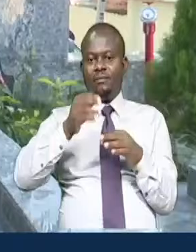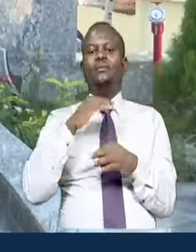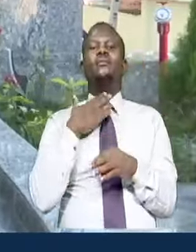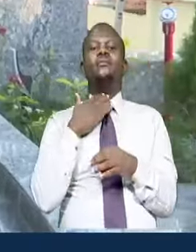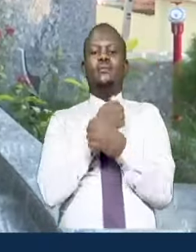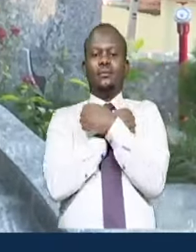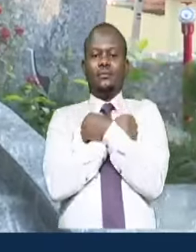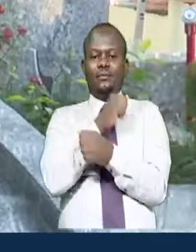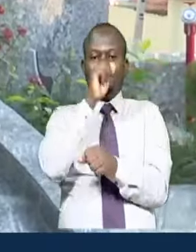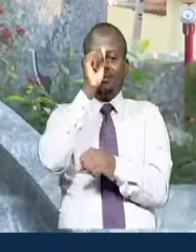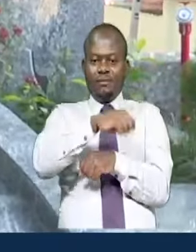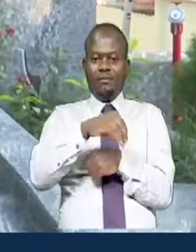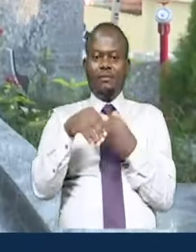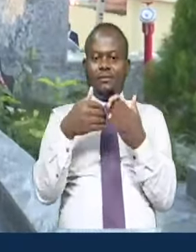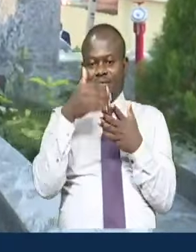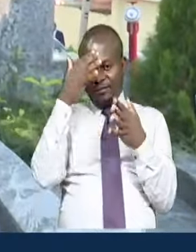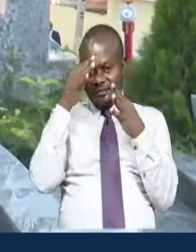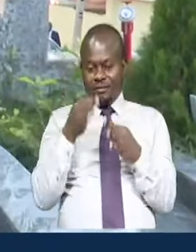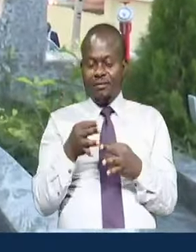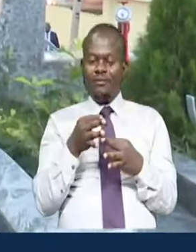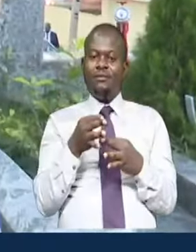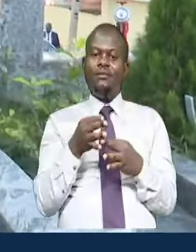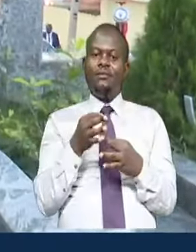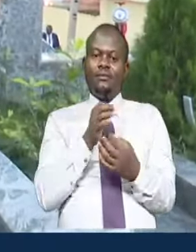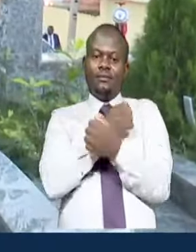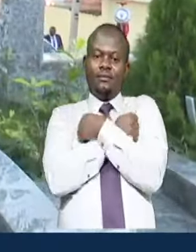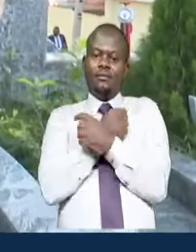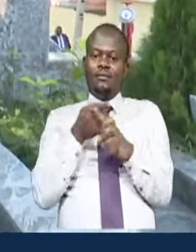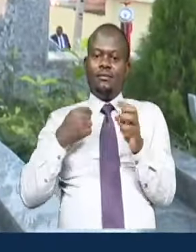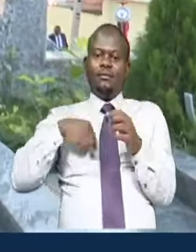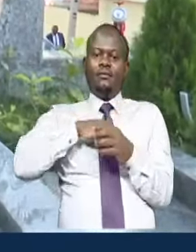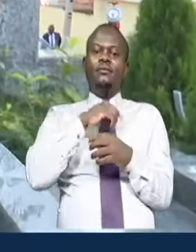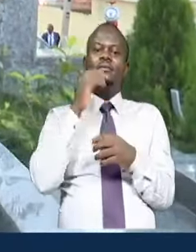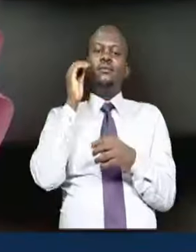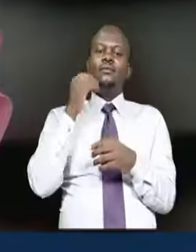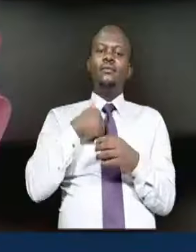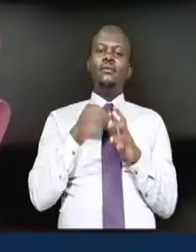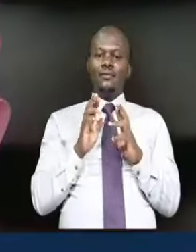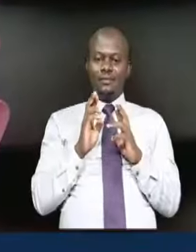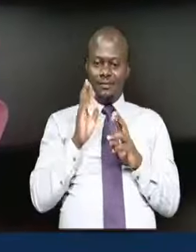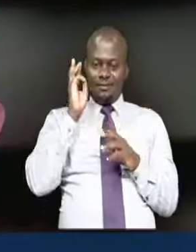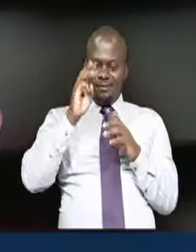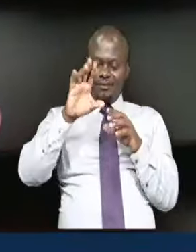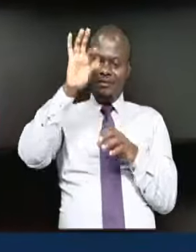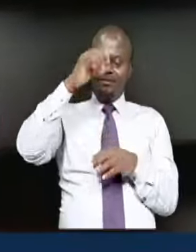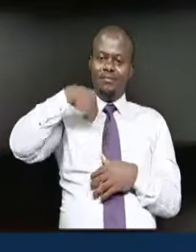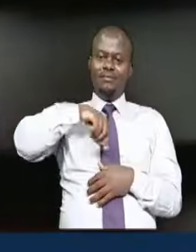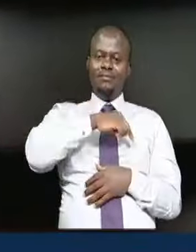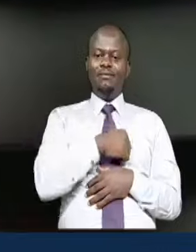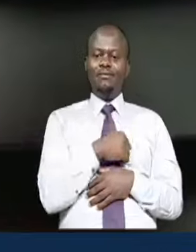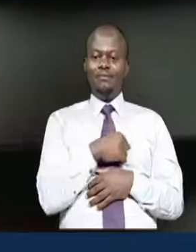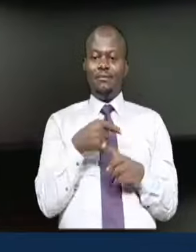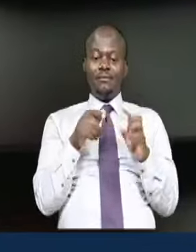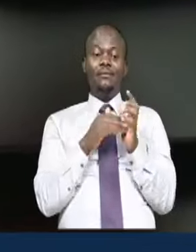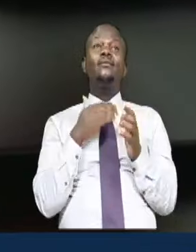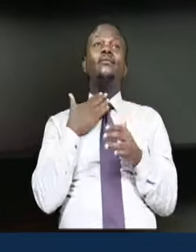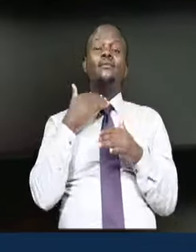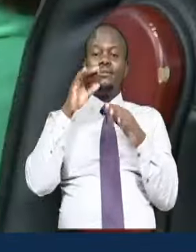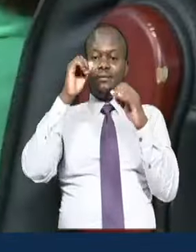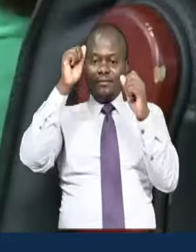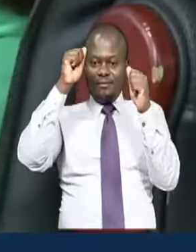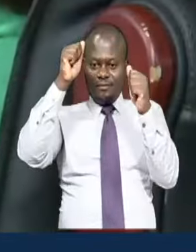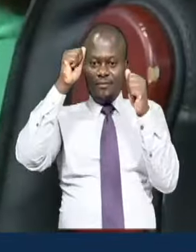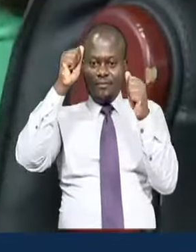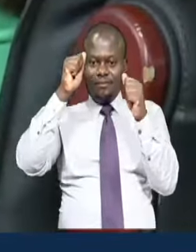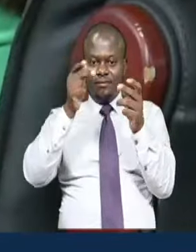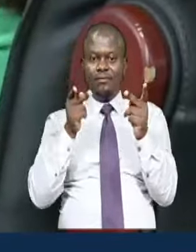bakunze kurushaho cyangwa bazahitamo n'imigambi bakunze, ariko twe dufite icyizere ko yacu bazahitamo. Hagati aho ariko, mu gihe abashaka kwiyamamaza ku mwanya w'umukuru